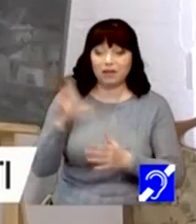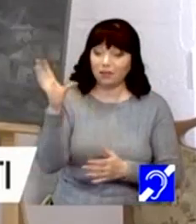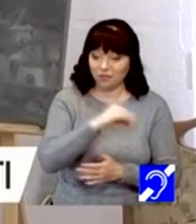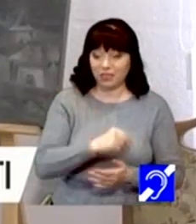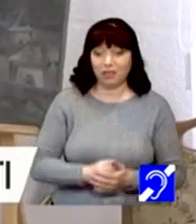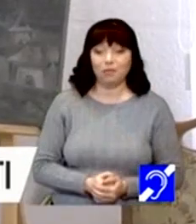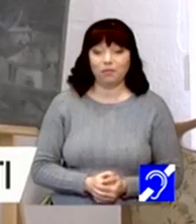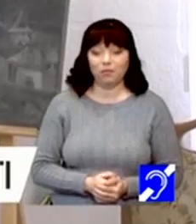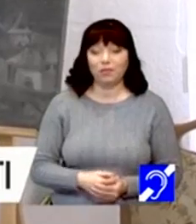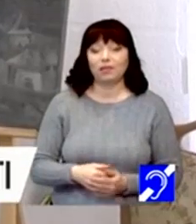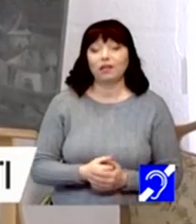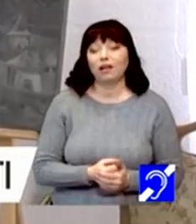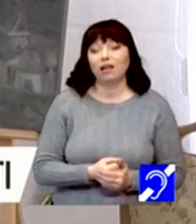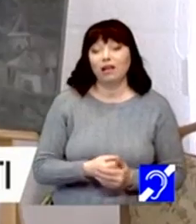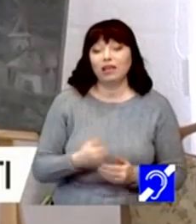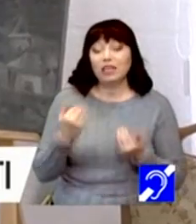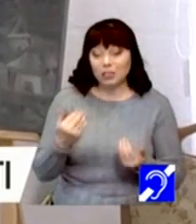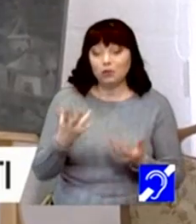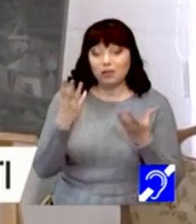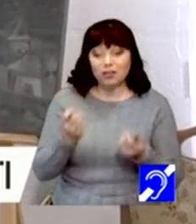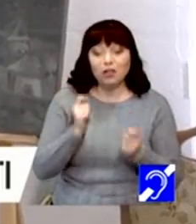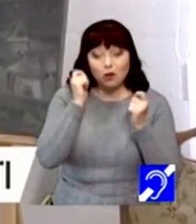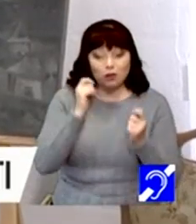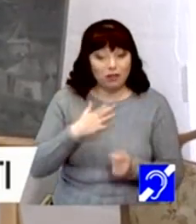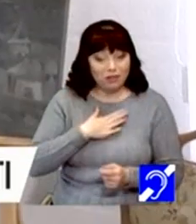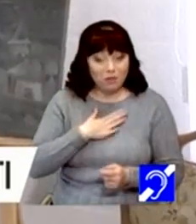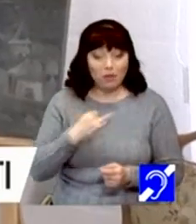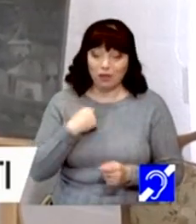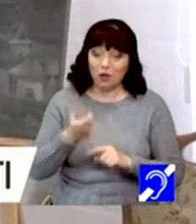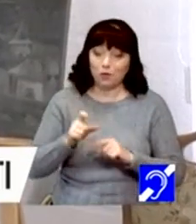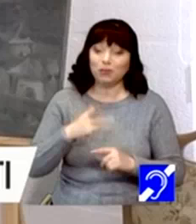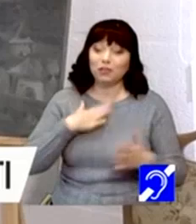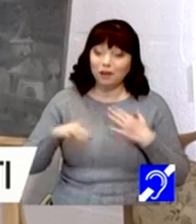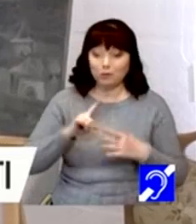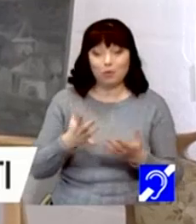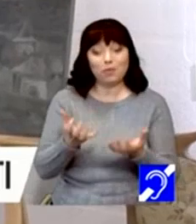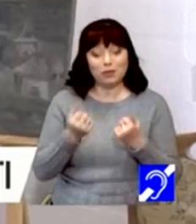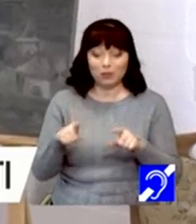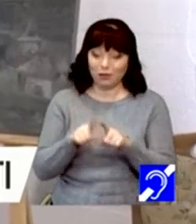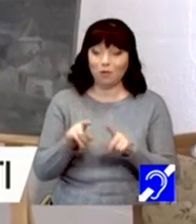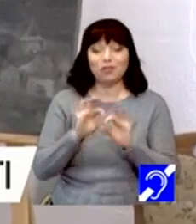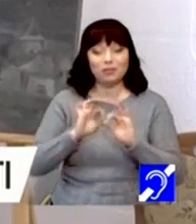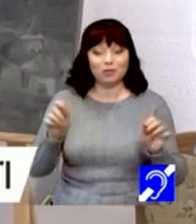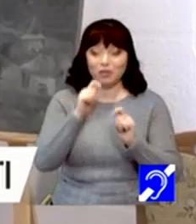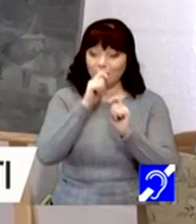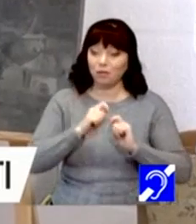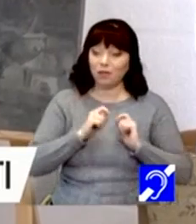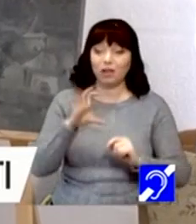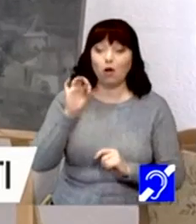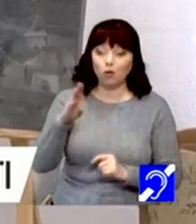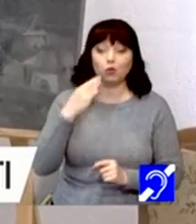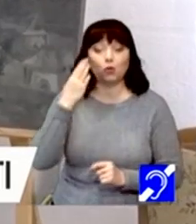frumos este ziua mea de naștere obicei sunt foarte bucuroasă că deși am primit acest cadou din partea Statului Român